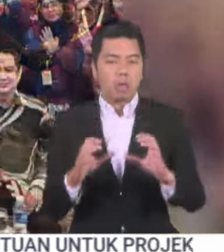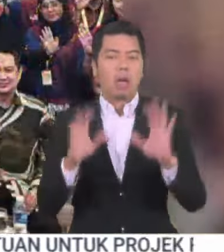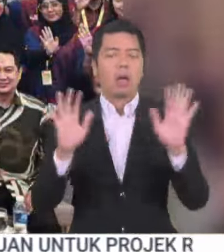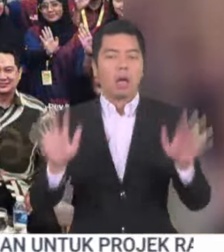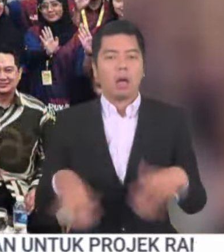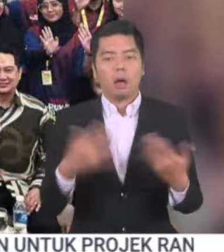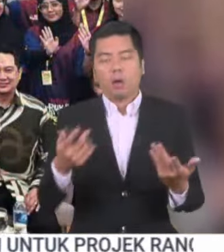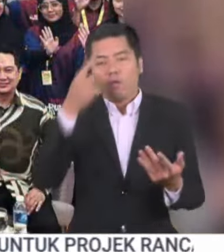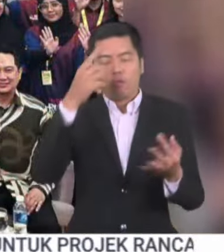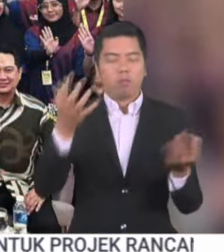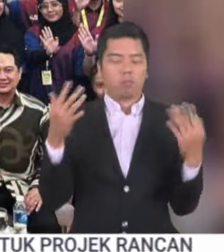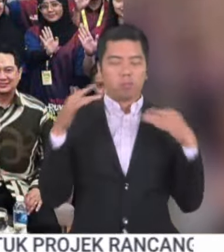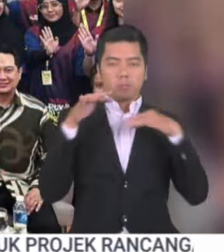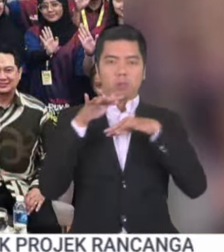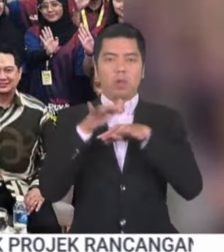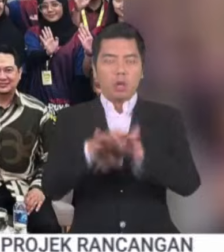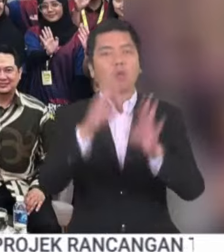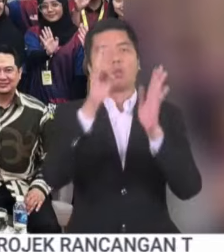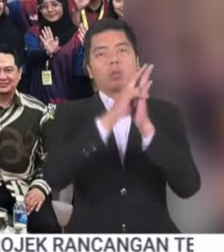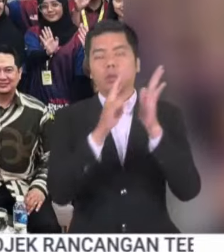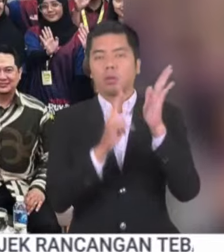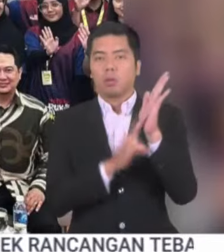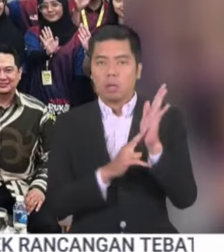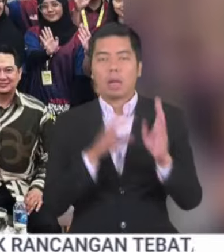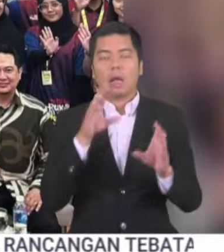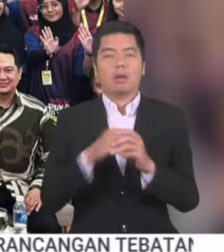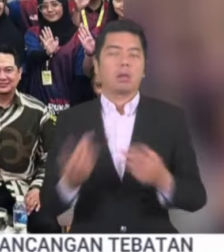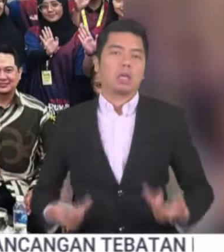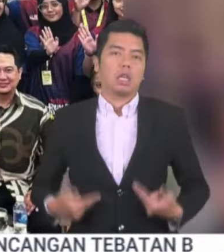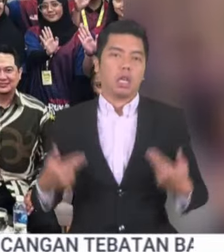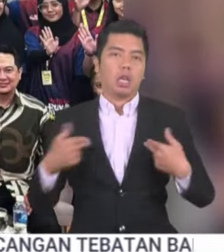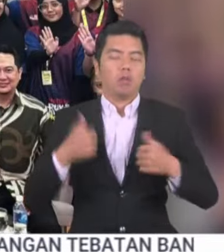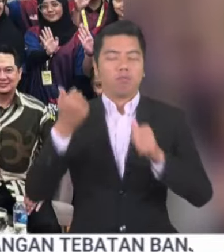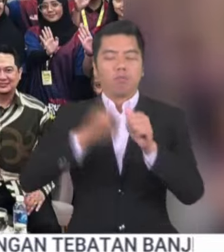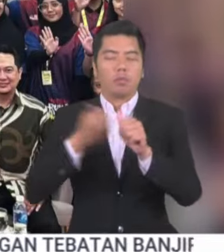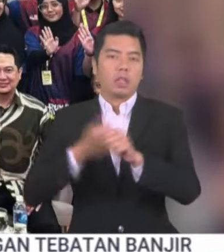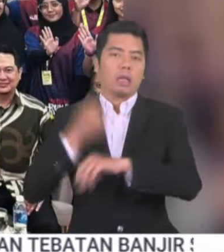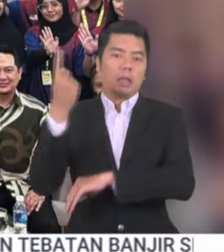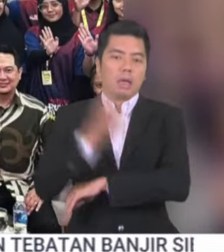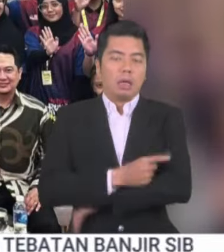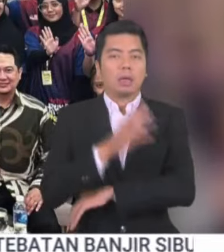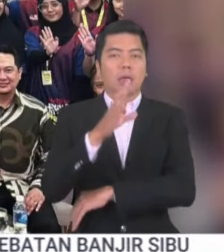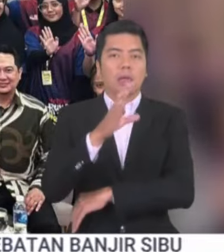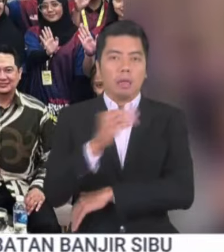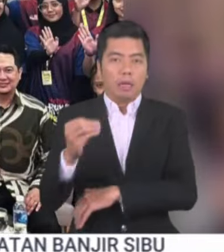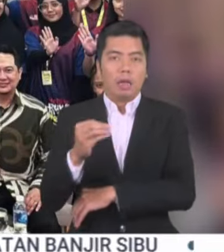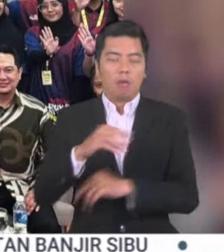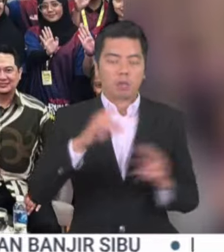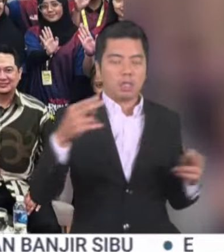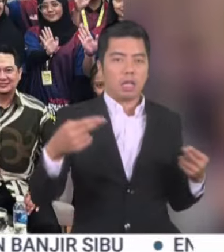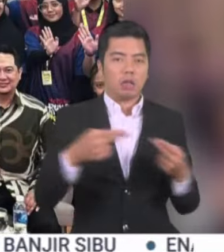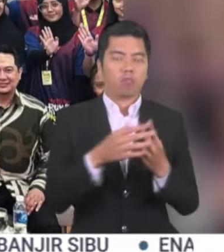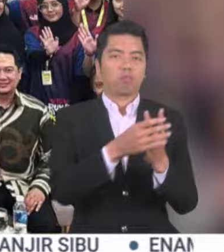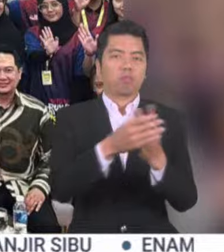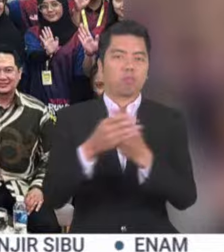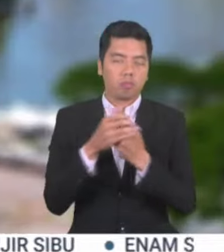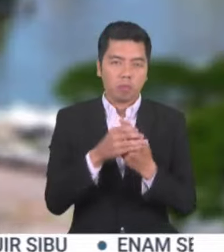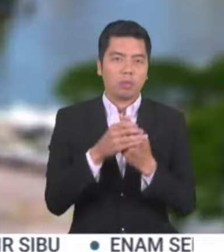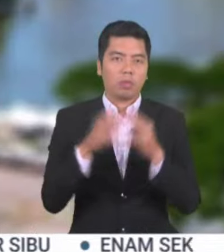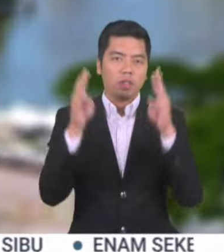untuk mengintegrasikan prinsip rukun negara dalam kehidupan seharian sekaligus menjadi ejen penyatuan masyarakat.